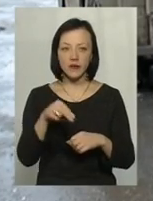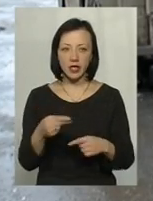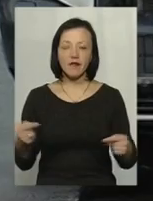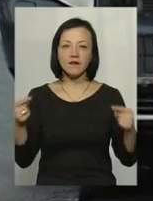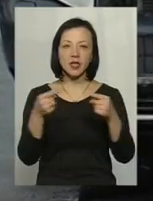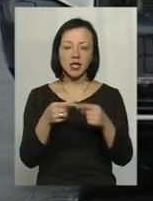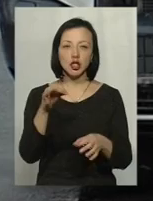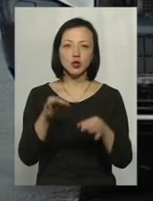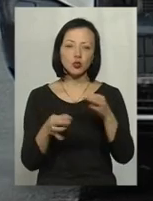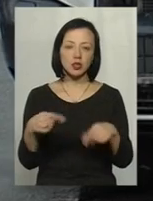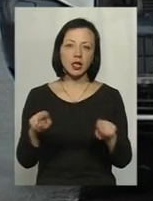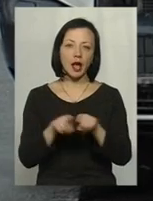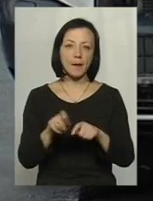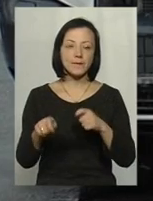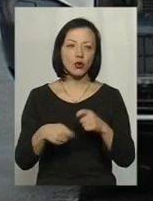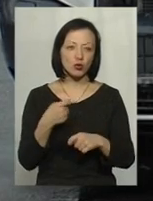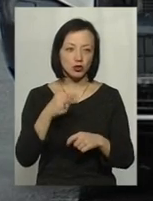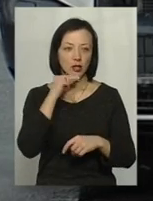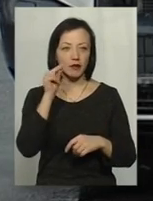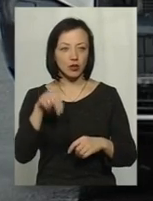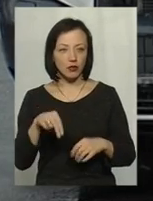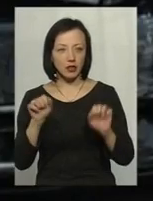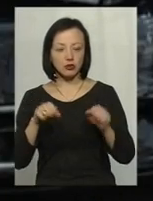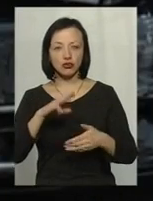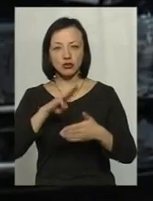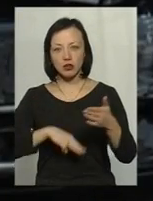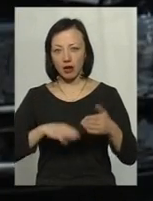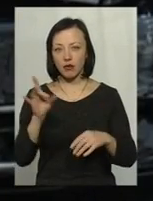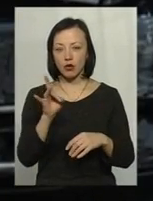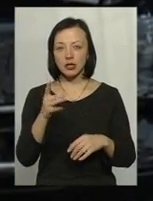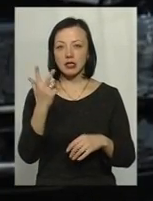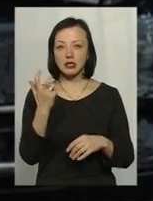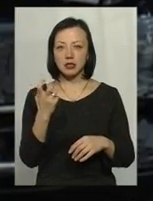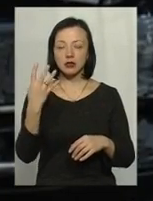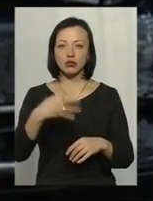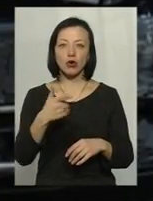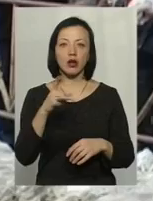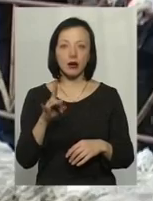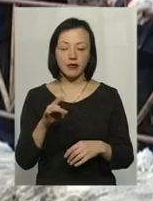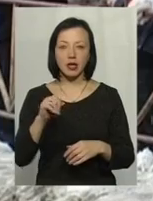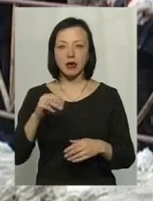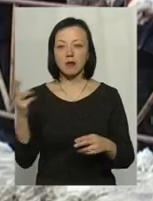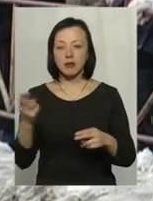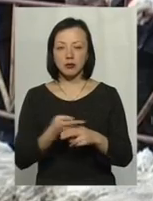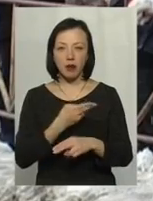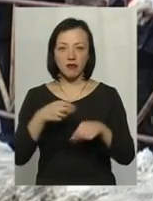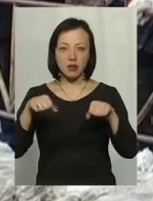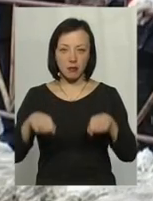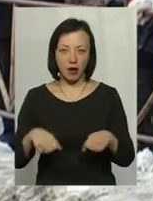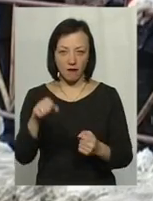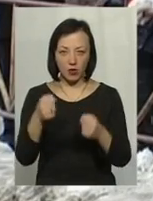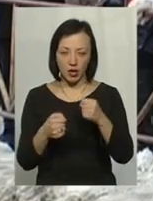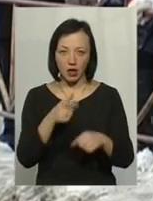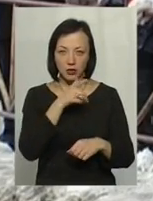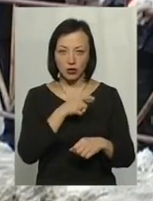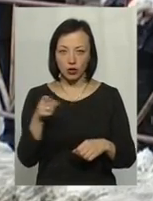визначить суд. За таке правопорушення винуватцю світить штраф у розмірі 340 гривень та позбавлення водійських прав на строк